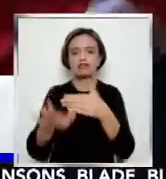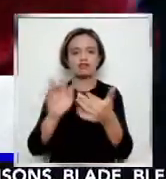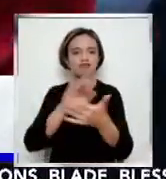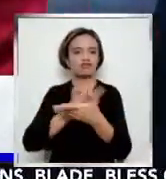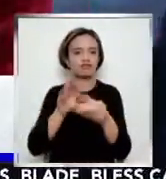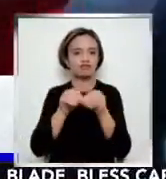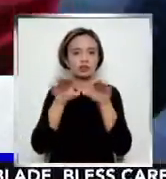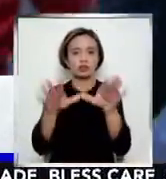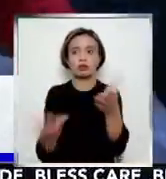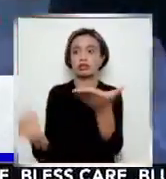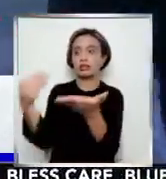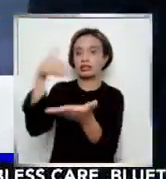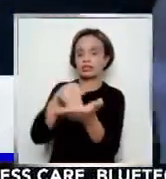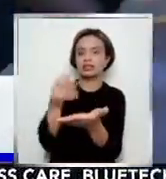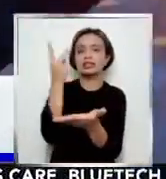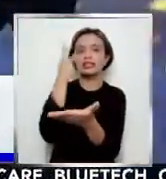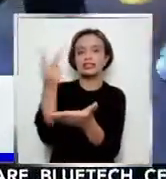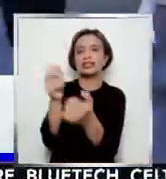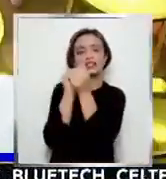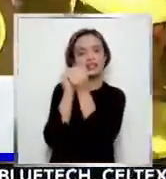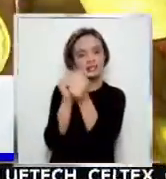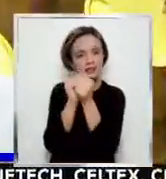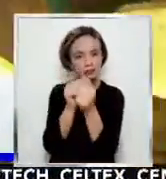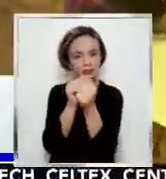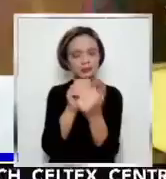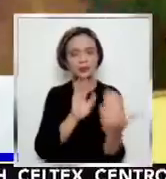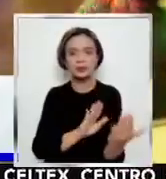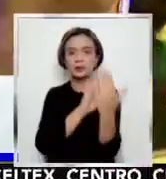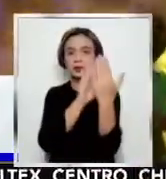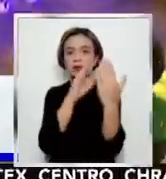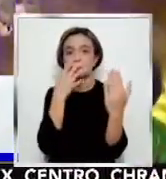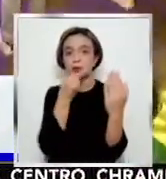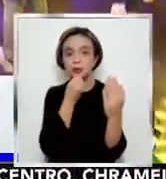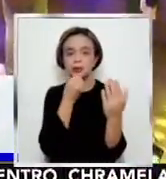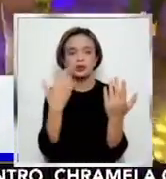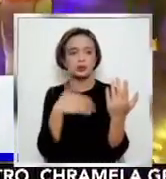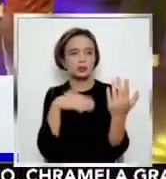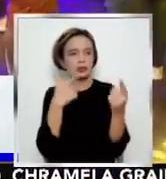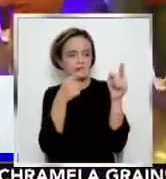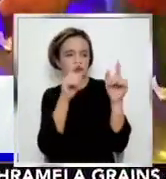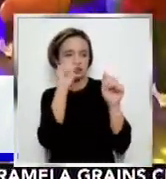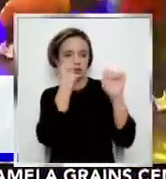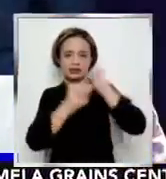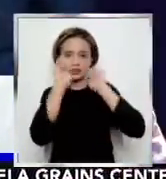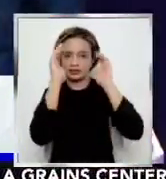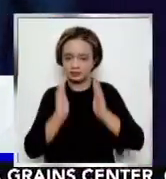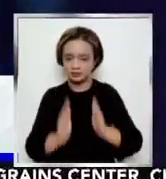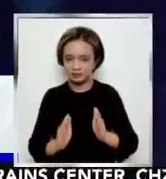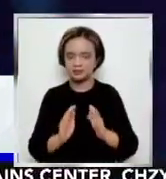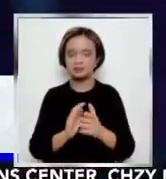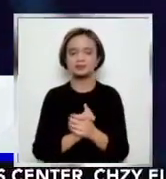nakita at nakabonding in person ang mga hinahangaan nilang Kapuso stars and personalities.